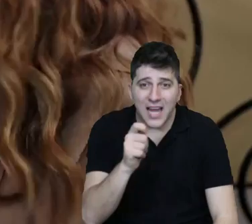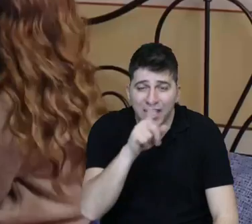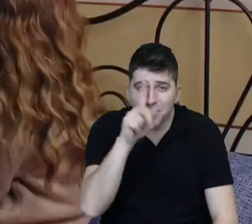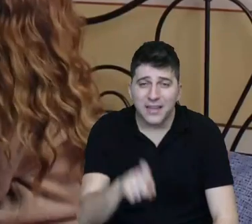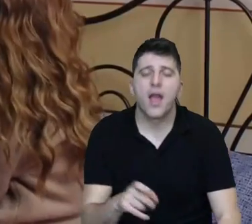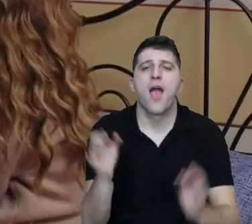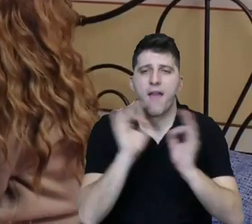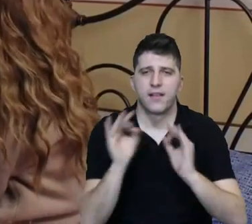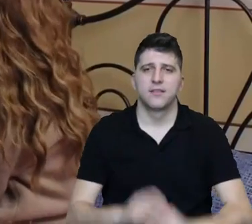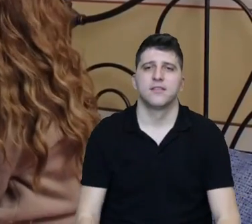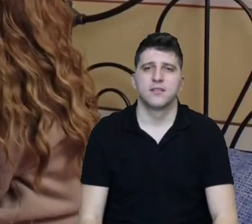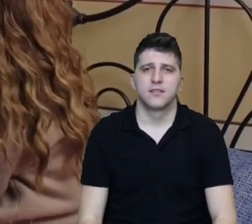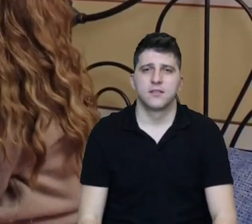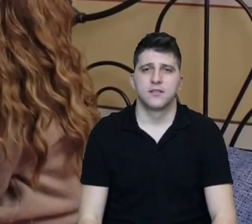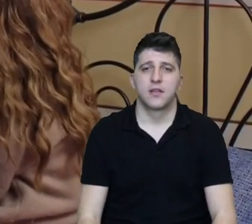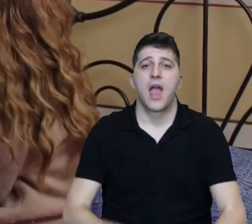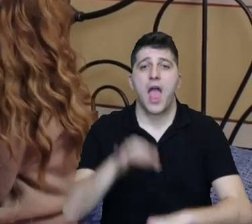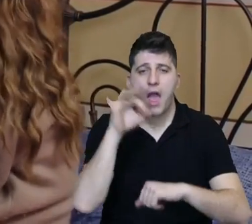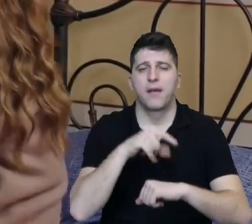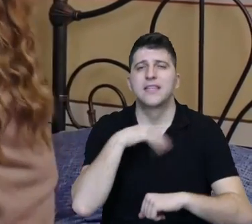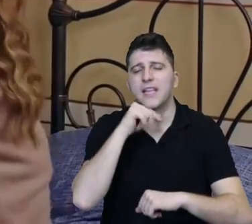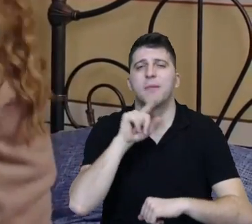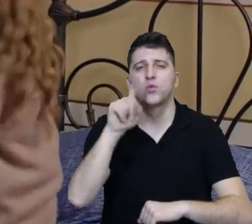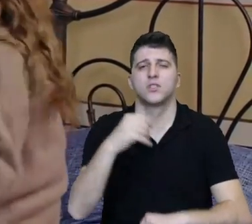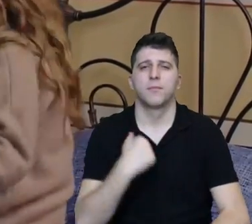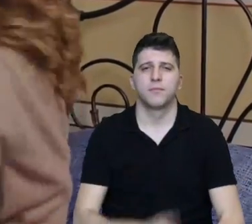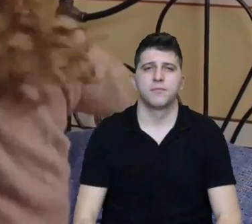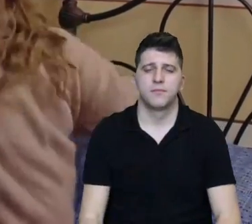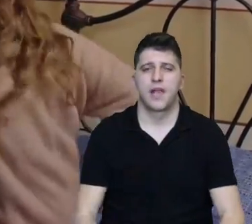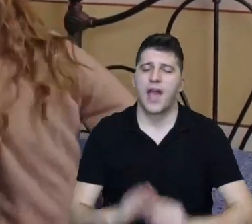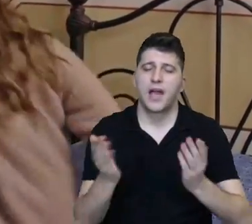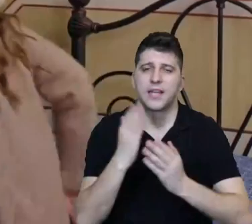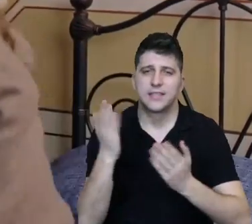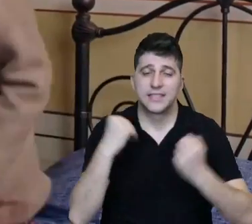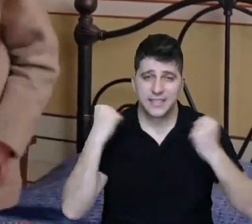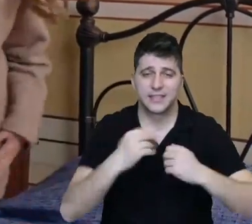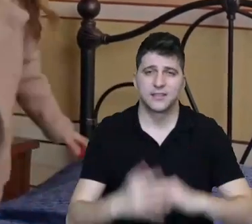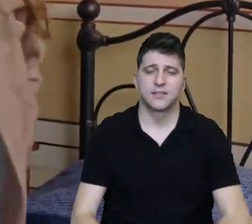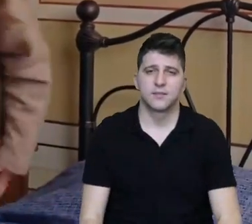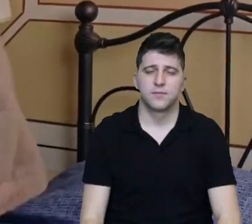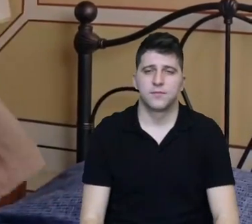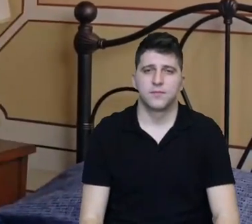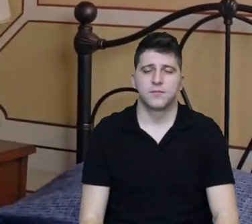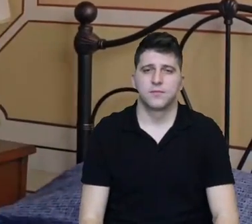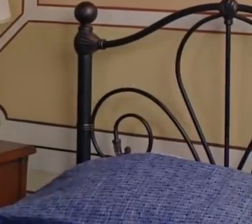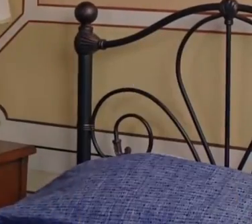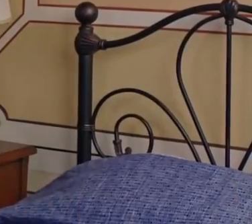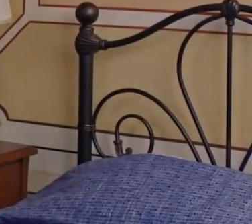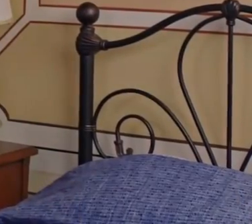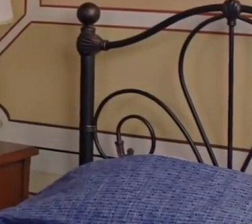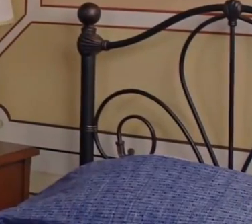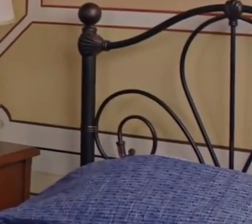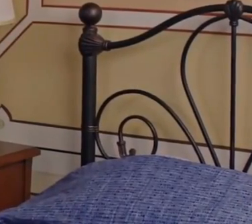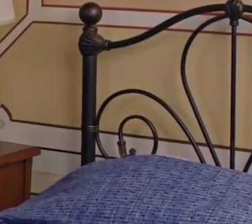Gerçekten mi? Evet. Hemen ben bir dedeme soracağım. Dur hadi. Gel hadi giy şunu. Odadan çıktılar.